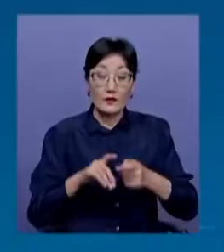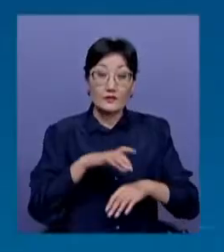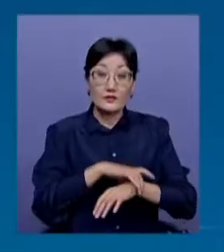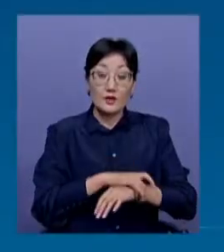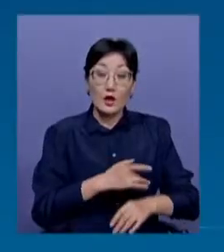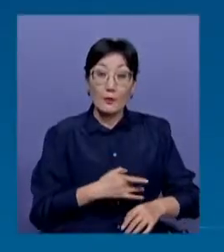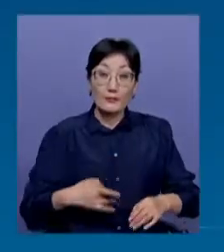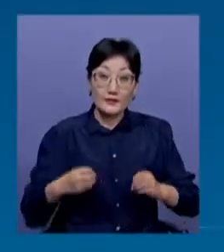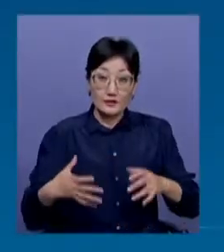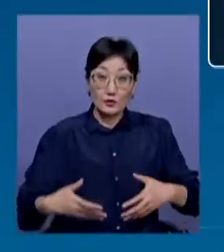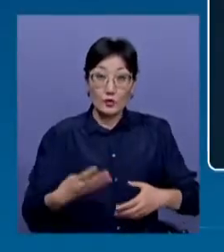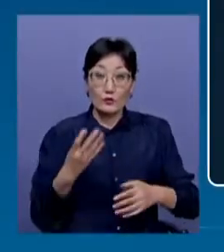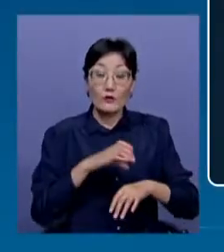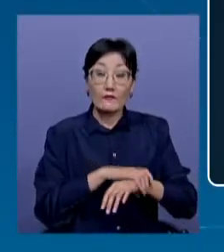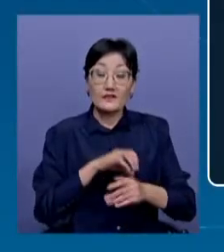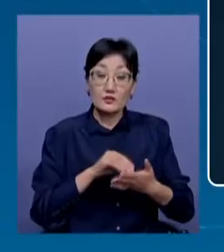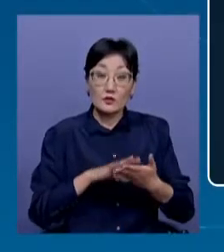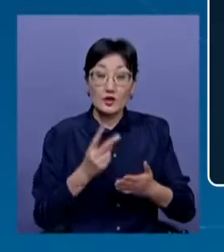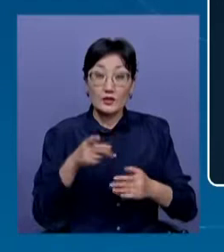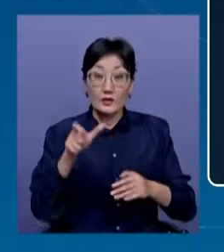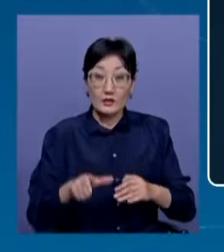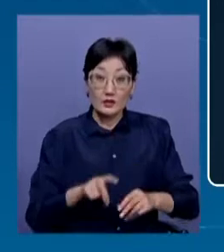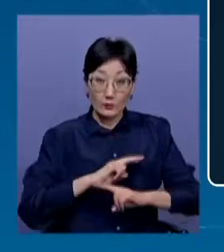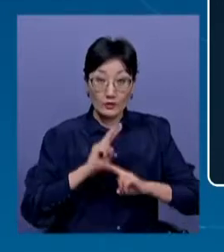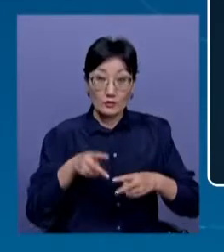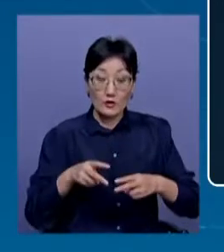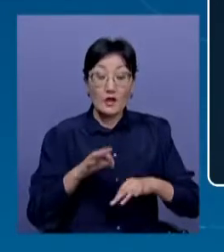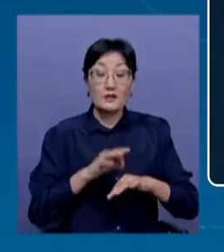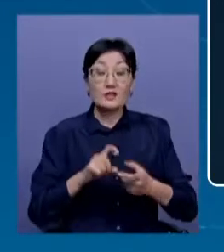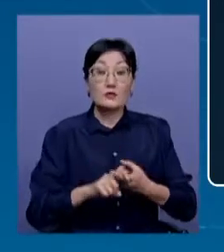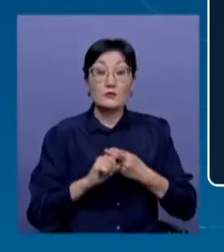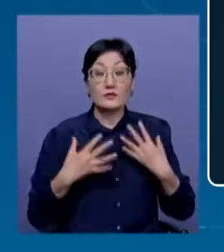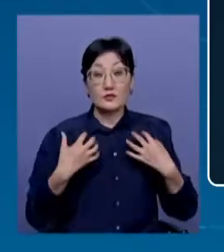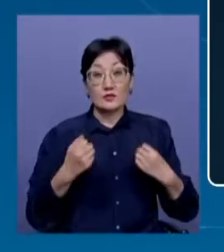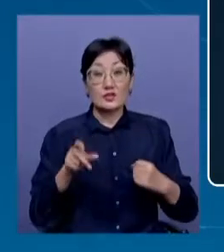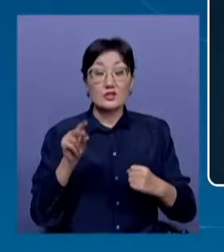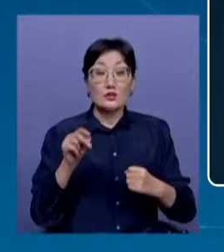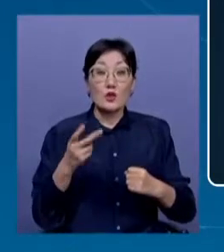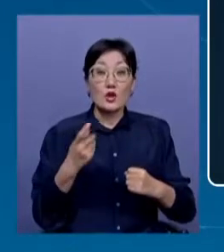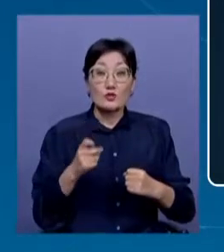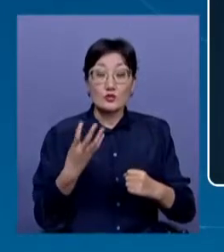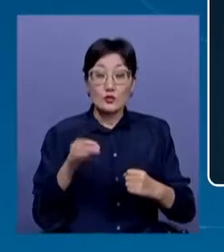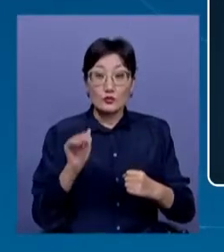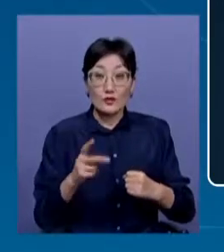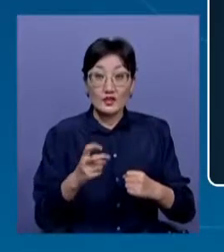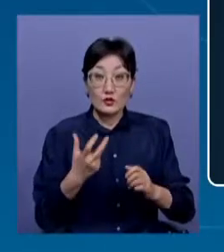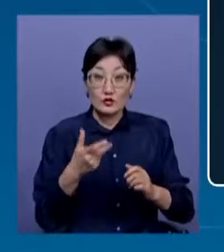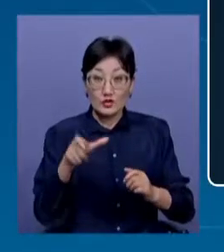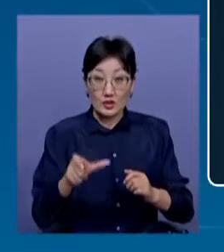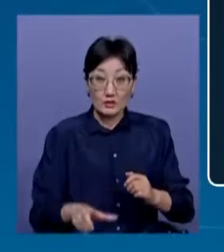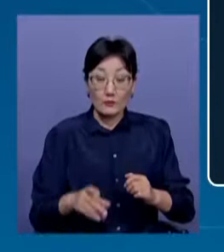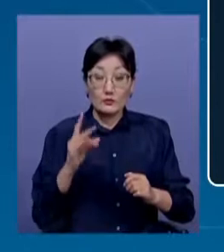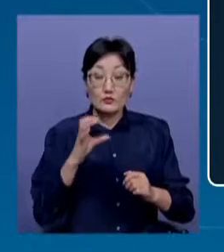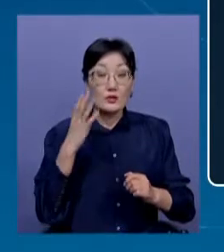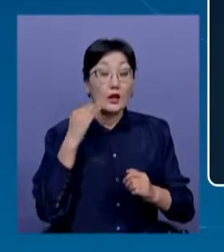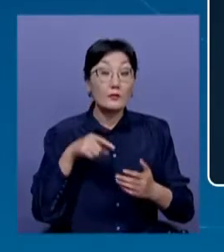бар пневмонияның 4 дерегі тіркеліп, 2 науқас көз жұмды. Ал коронавирустан жазылып шыққандар саны 104203 адам.